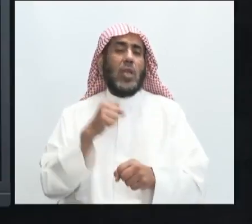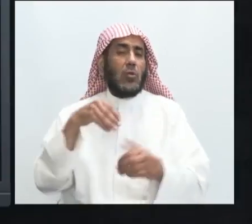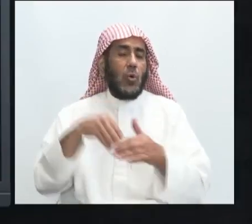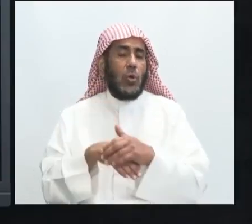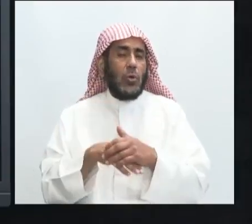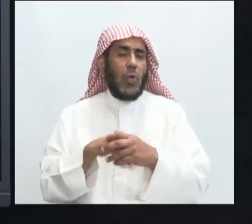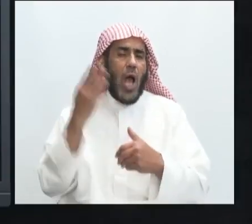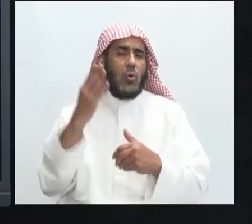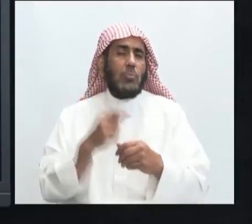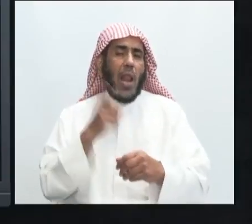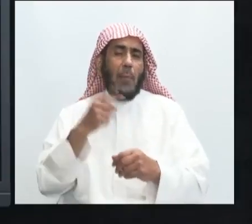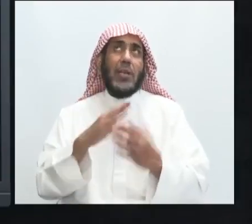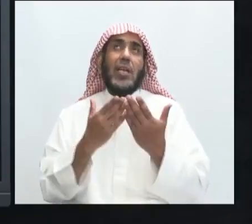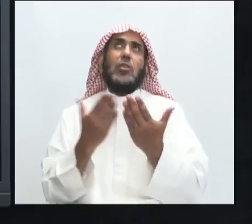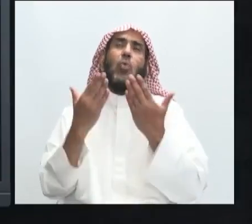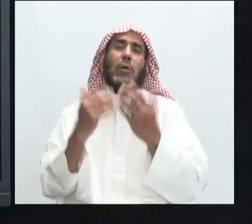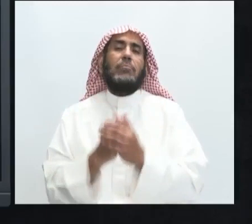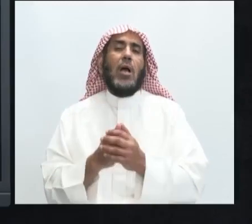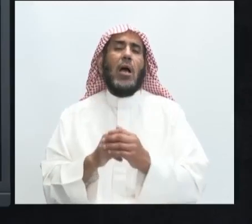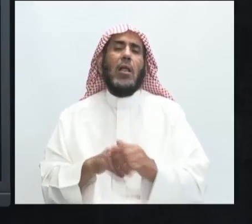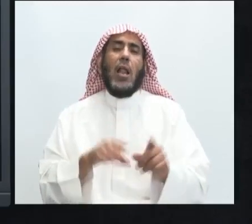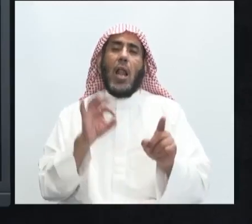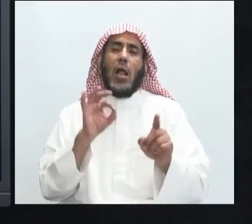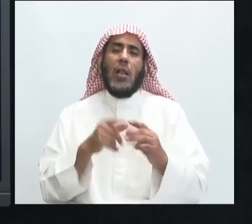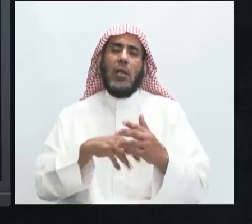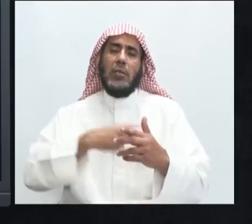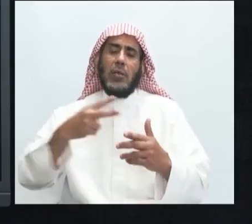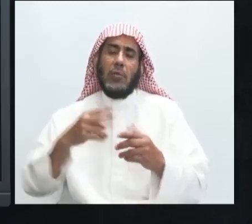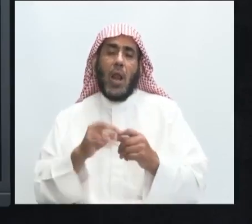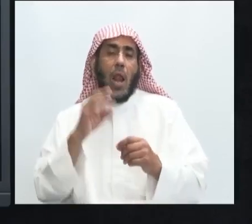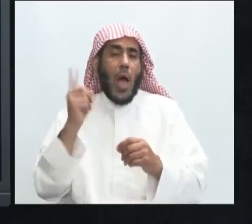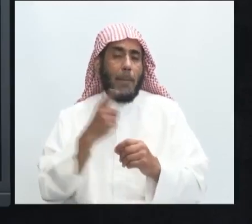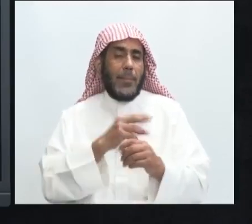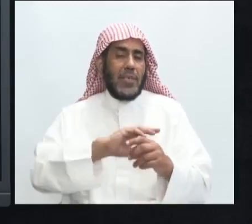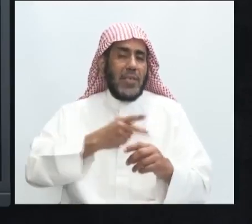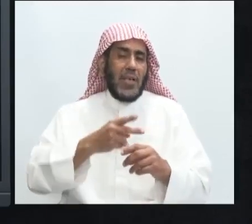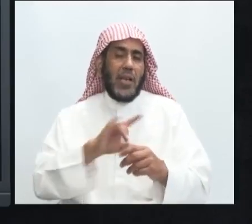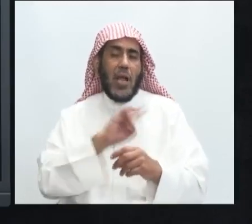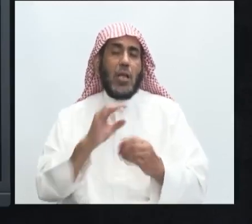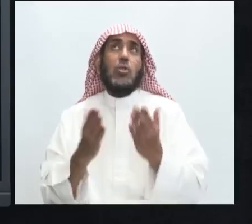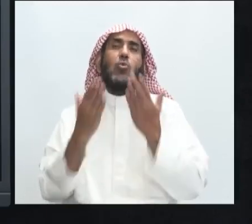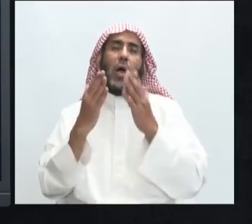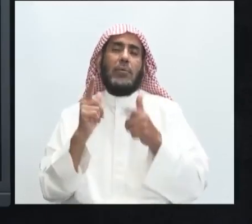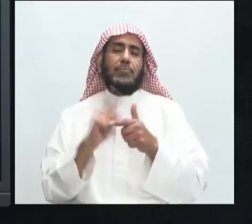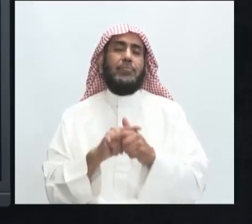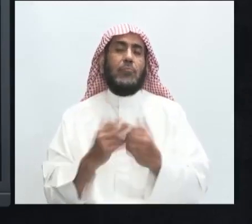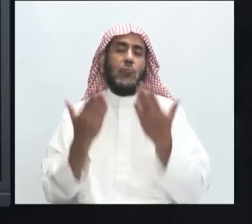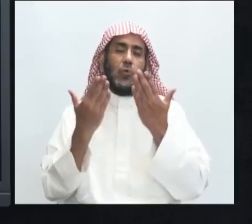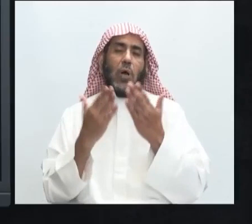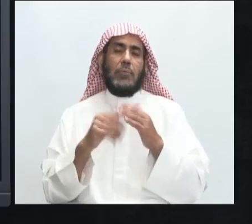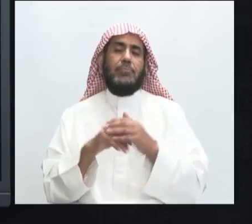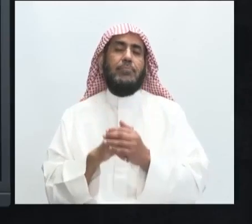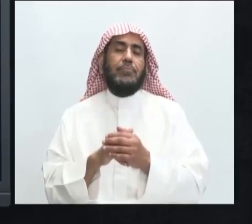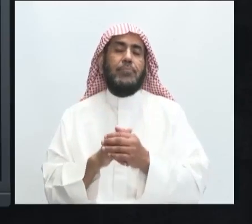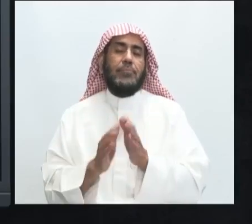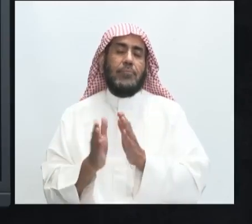ويخرج من الامر الى الى الدعاء فهذا الغرض الاول فمن اغراض بلاغيه الامر او النهي بالدعاء الغرض الاول هو